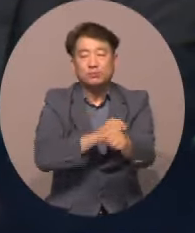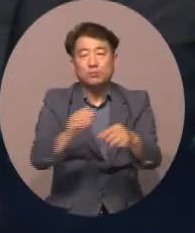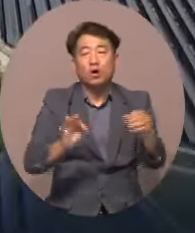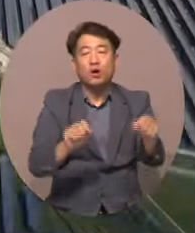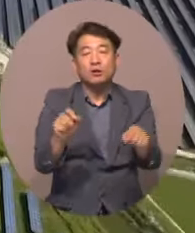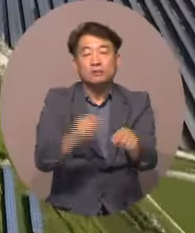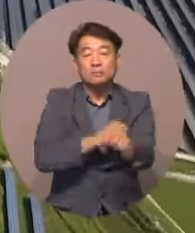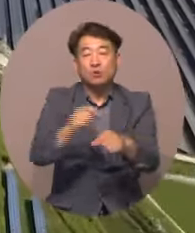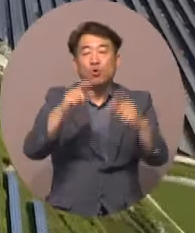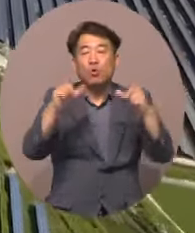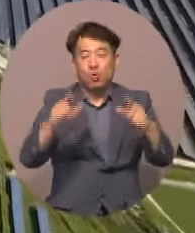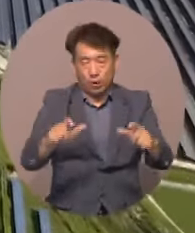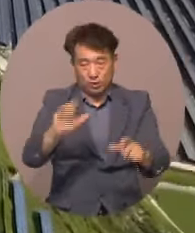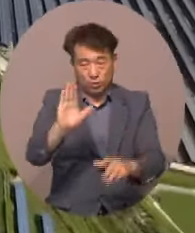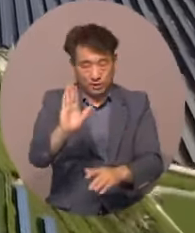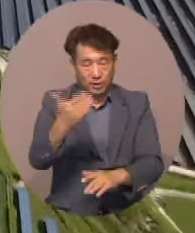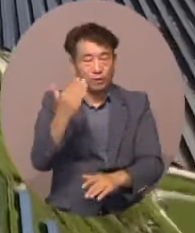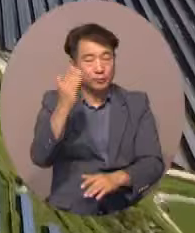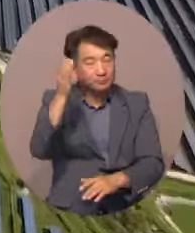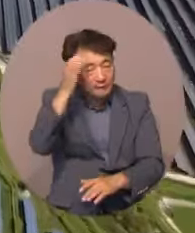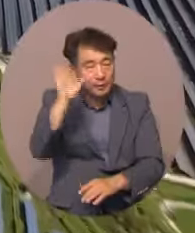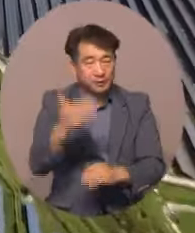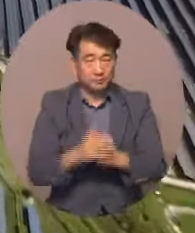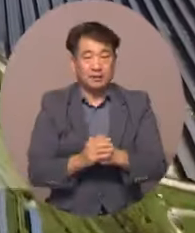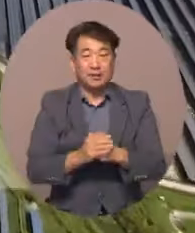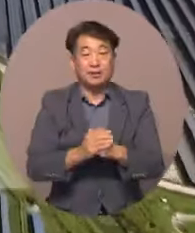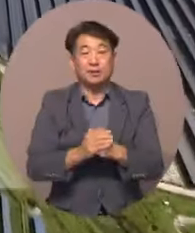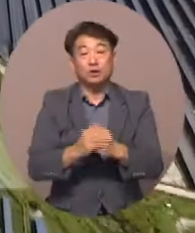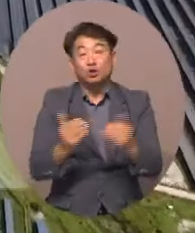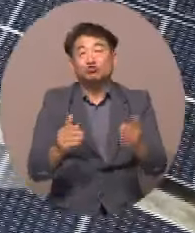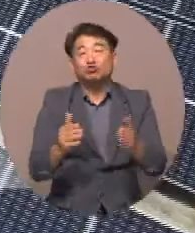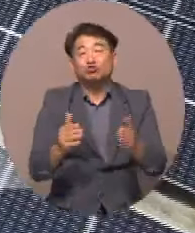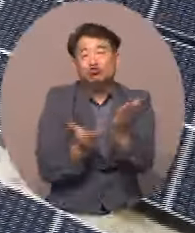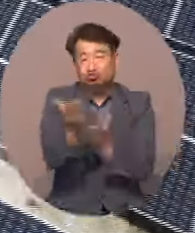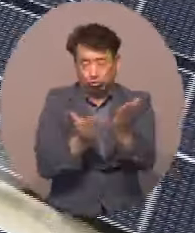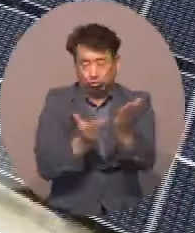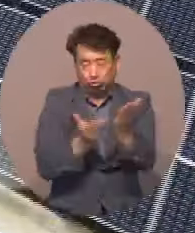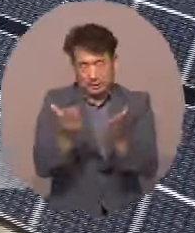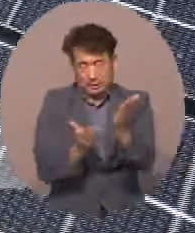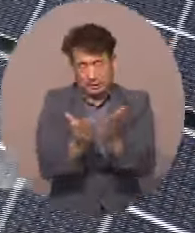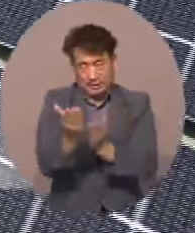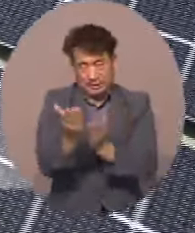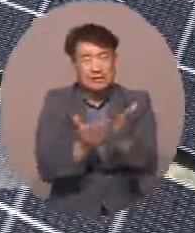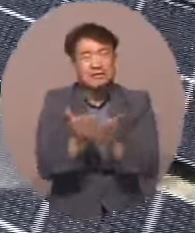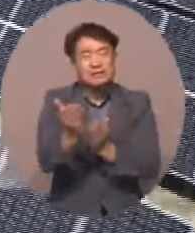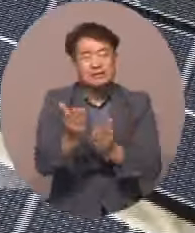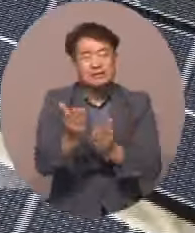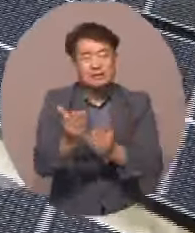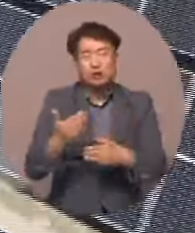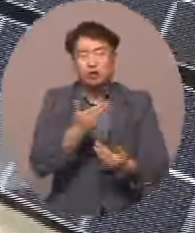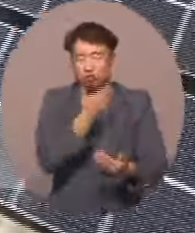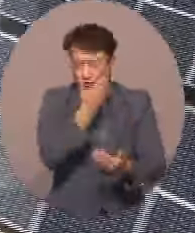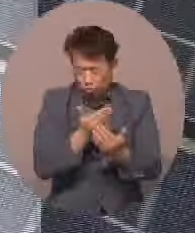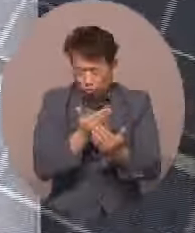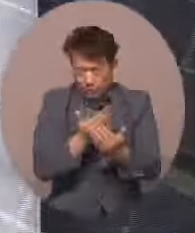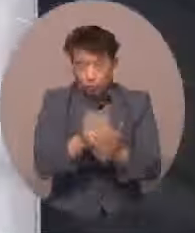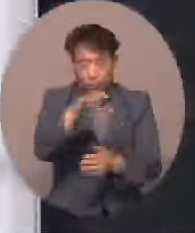확신합니다. 이런 시도는 수출 의존도가 높은 국가에서는 무역 경쟁력 확보를 위한 필수